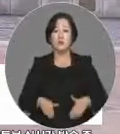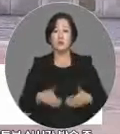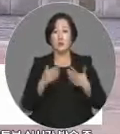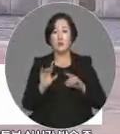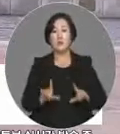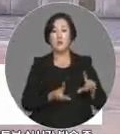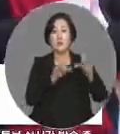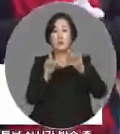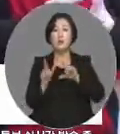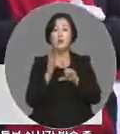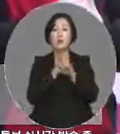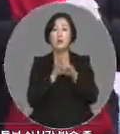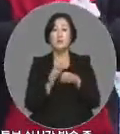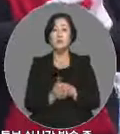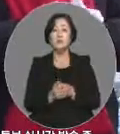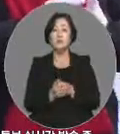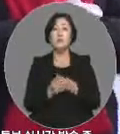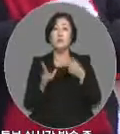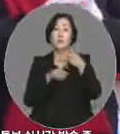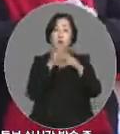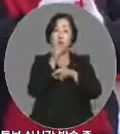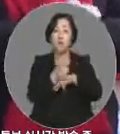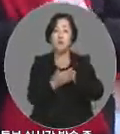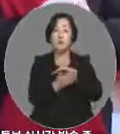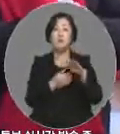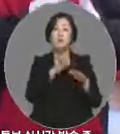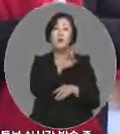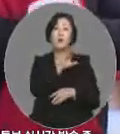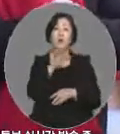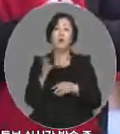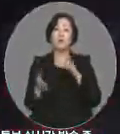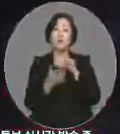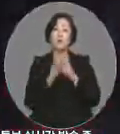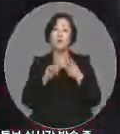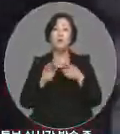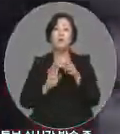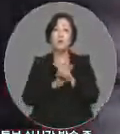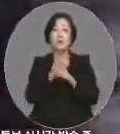수가 있습니다. 연말연시를 맞아 곳곳에서 시작된